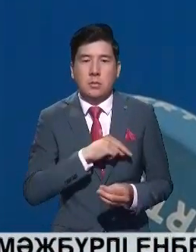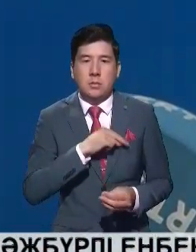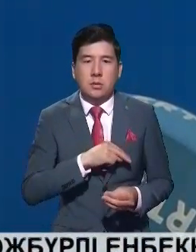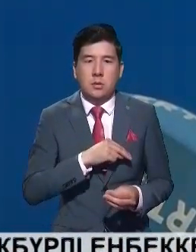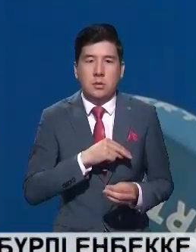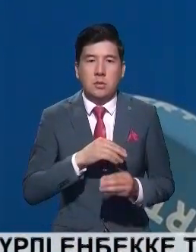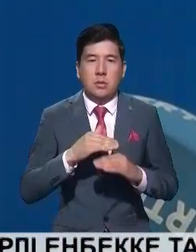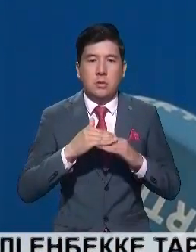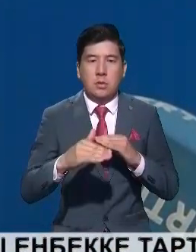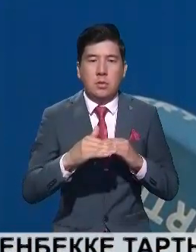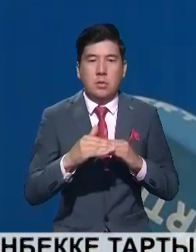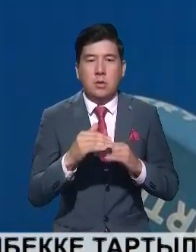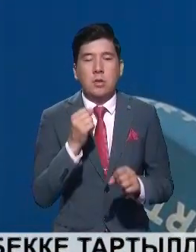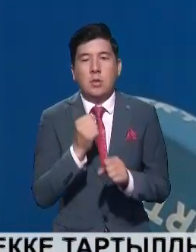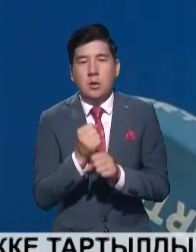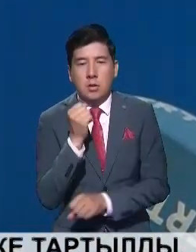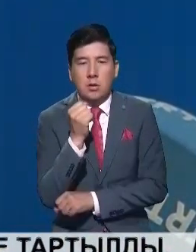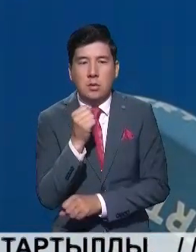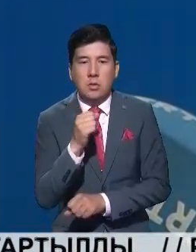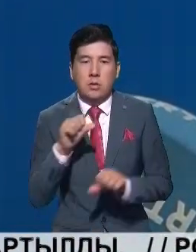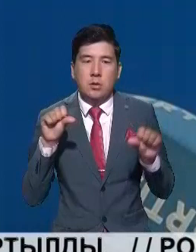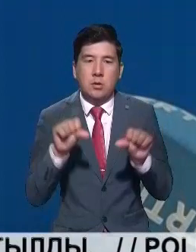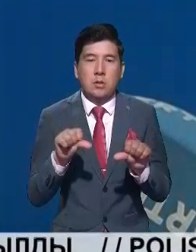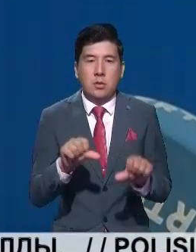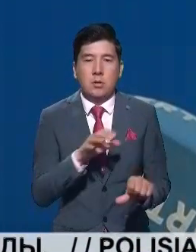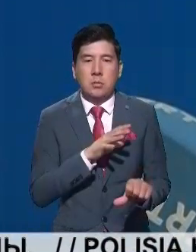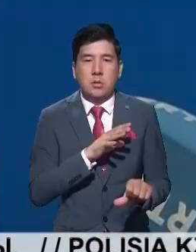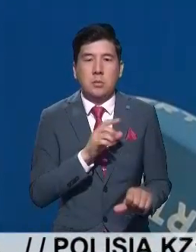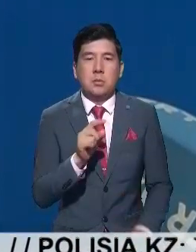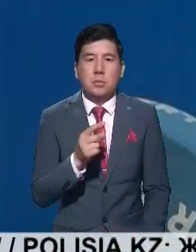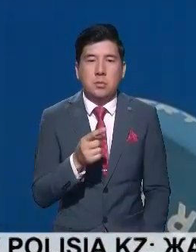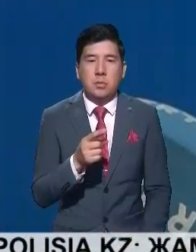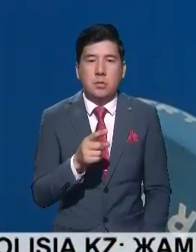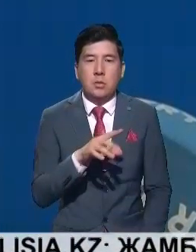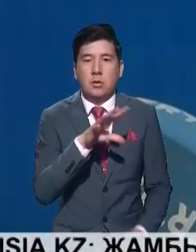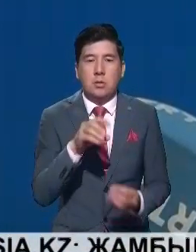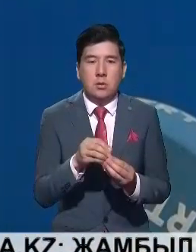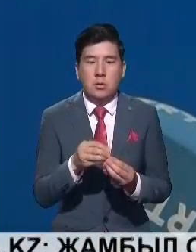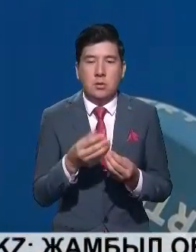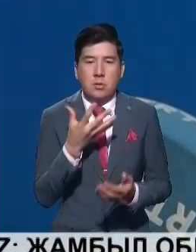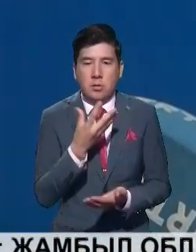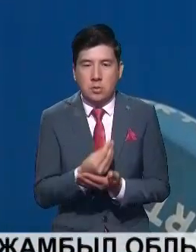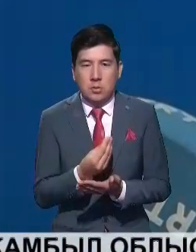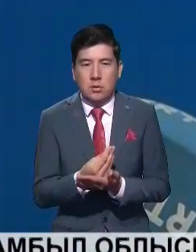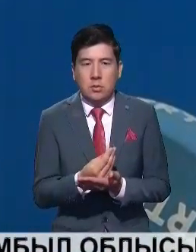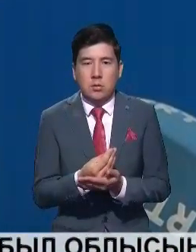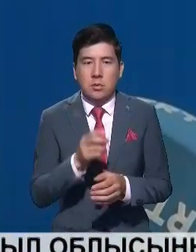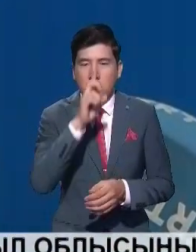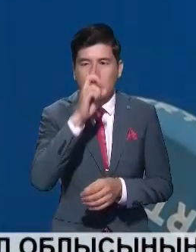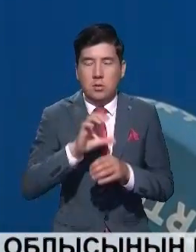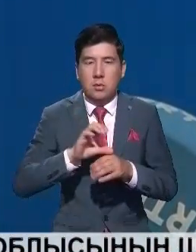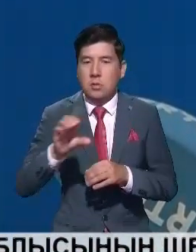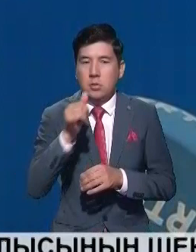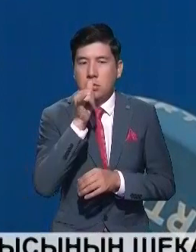өңіріміздің шаруа қожалықтарына өзінің зиянын келтіреді. Өйткені бізде өзіміздің өнімдеріміз ол жерде шетелге шықпай қалуы мүмкін.